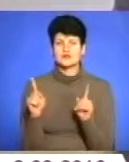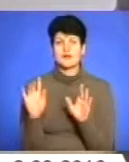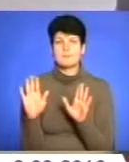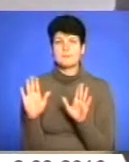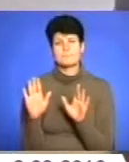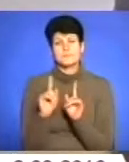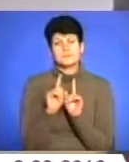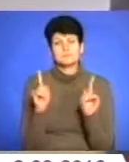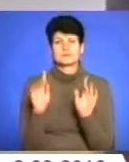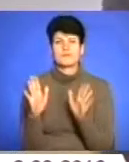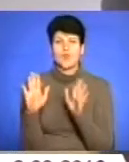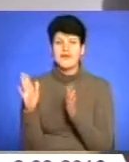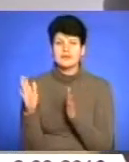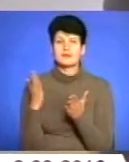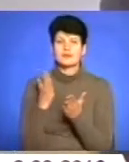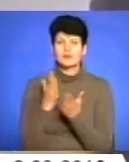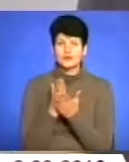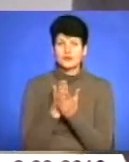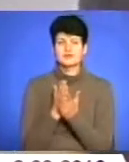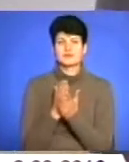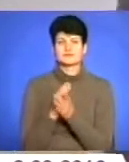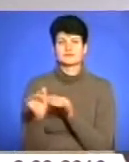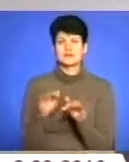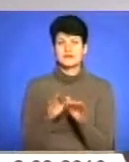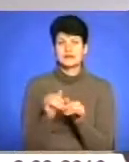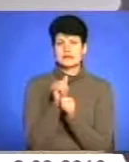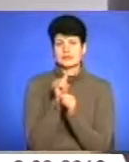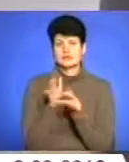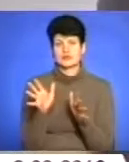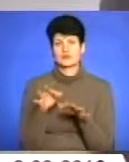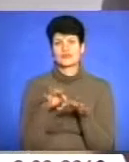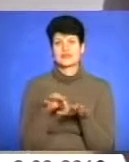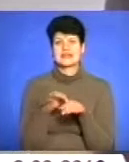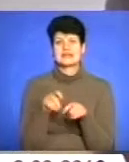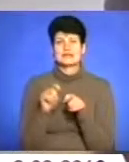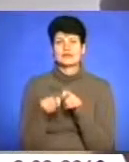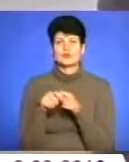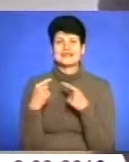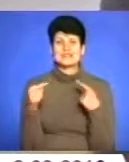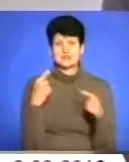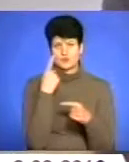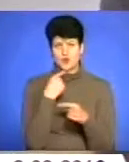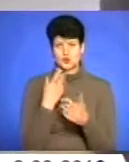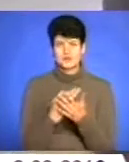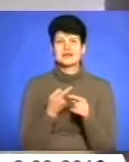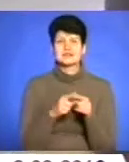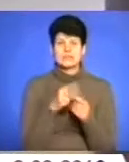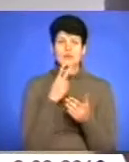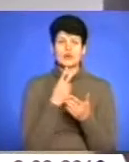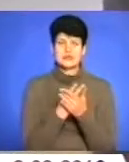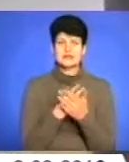моменти, тому що є речі, які неприпустимо проводити слідство іншим особам. Це показали наші